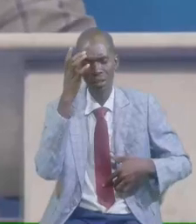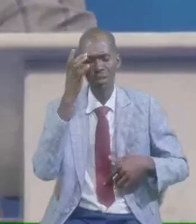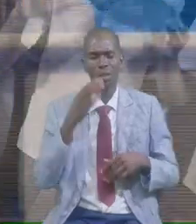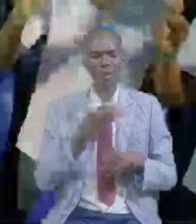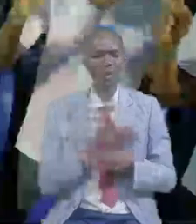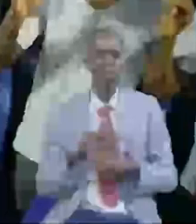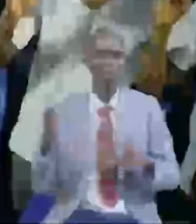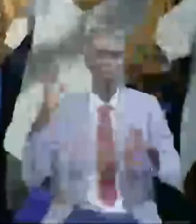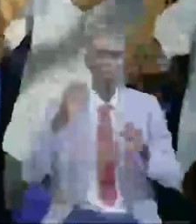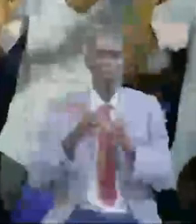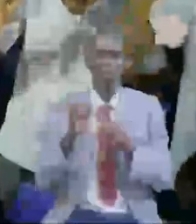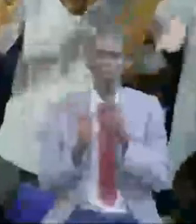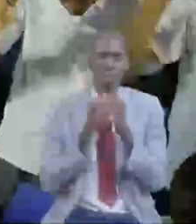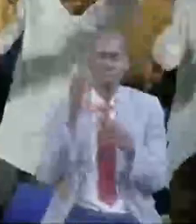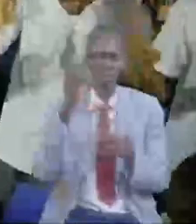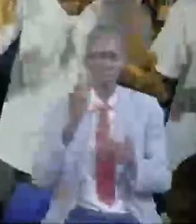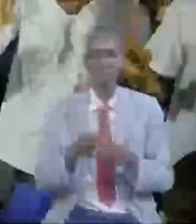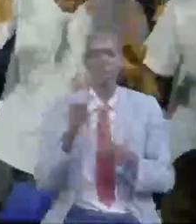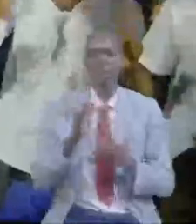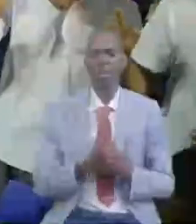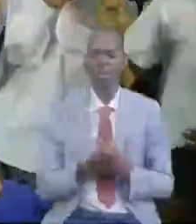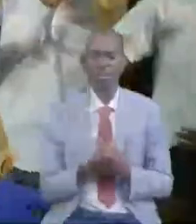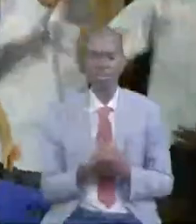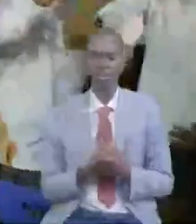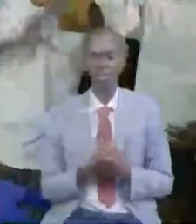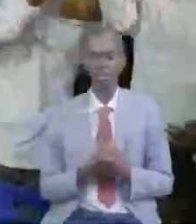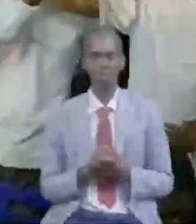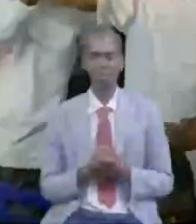infirmité au nom de Jésus.